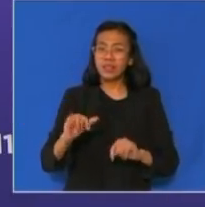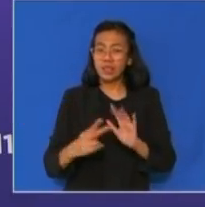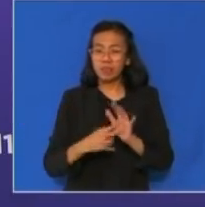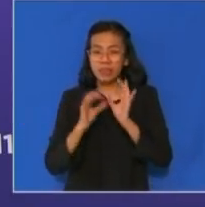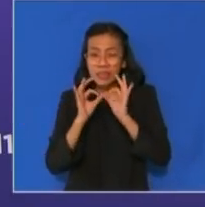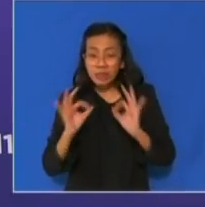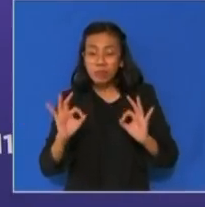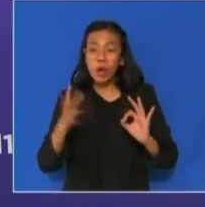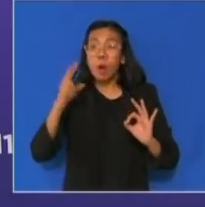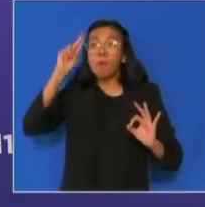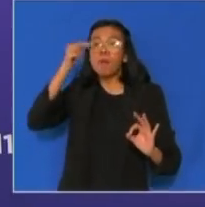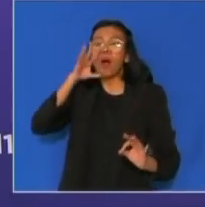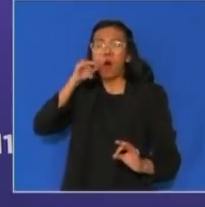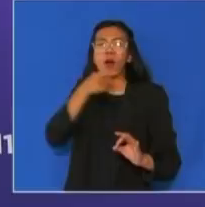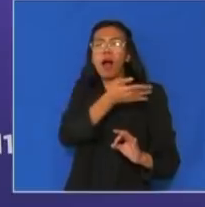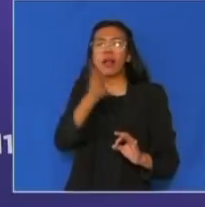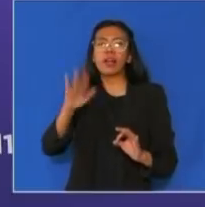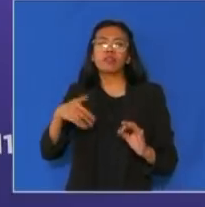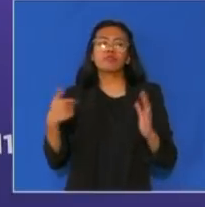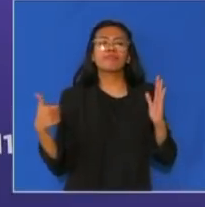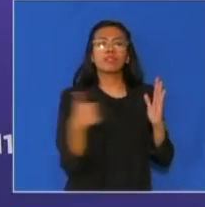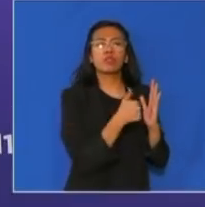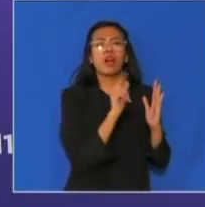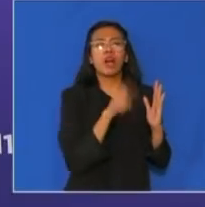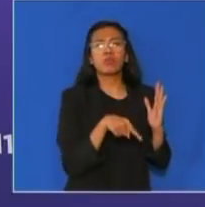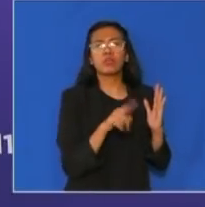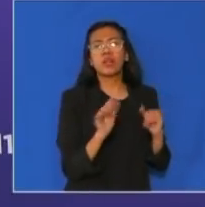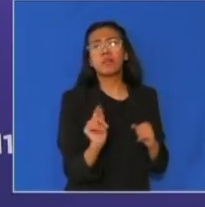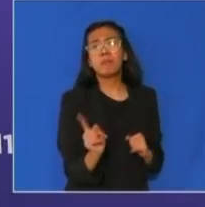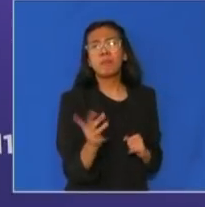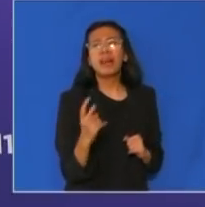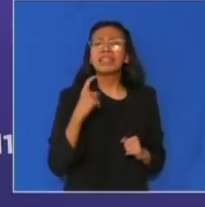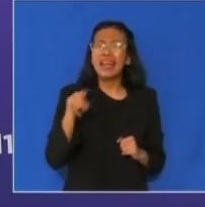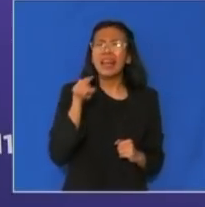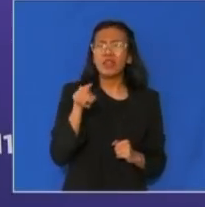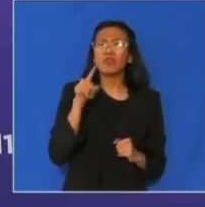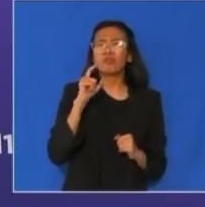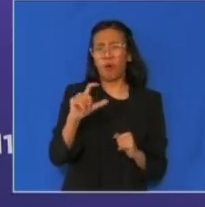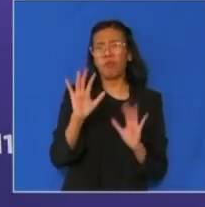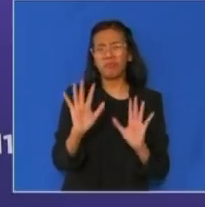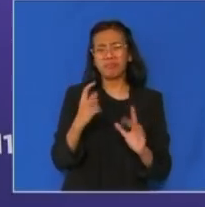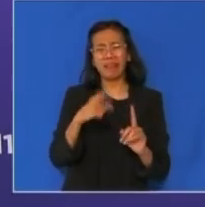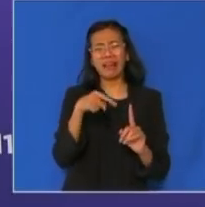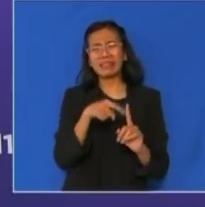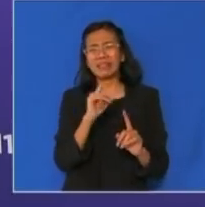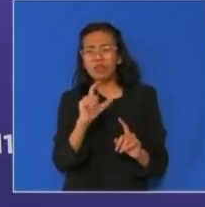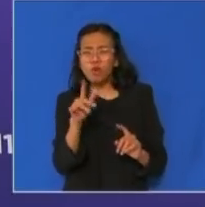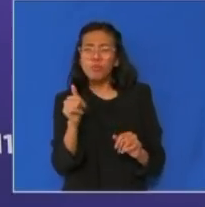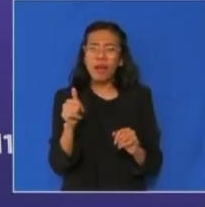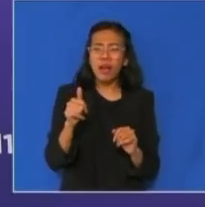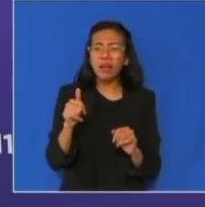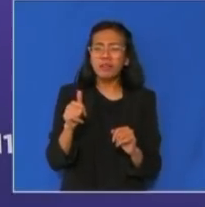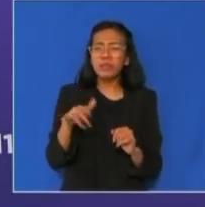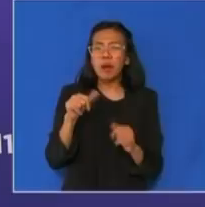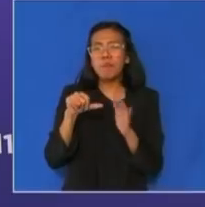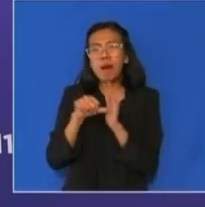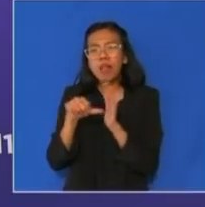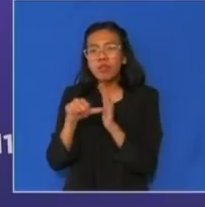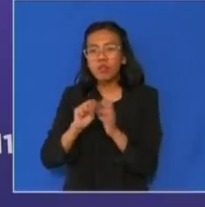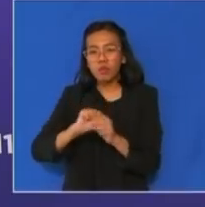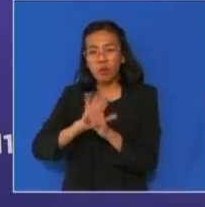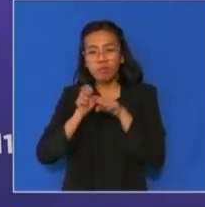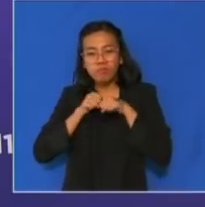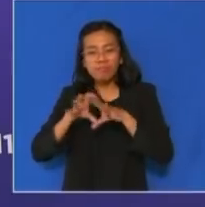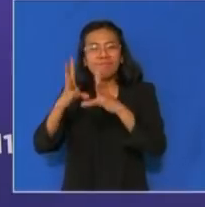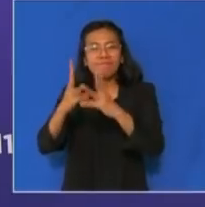memenuhi himbauan pemerintah. Karena inilah cara yang bisa kita lakukan sebagai bentuk kontribusi langsung di dalam penanganan